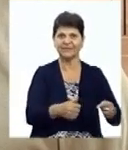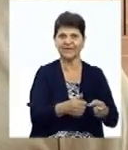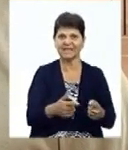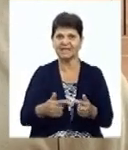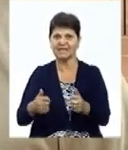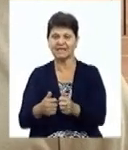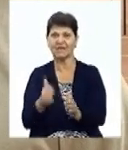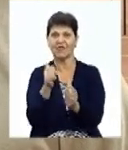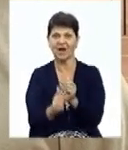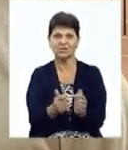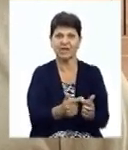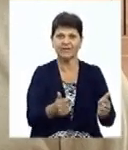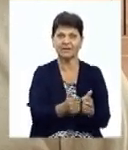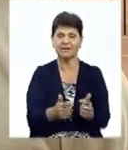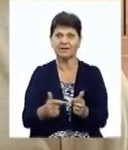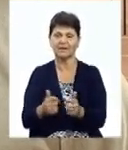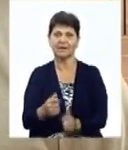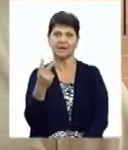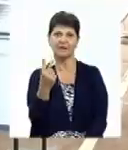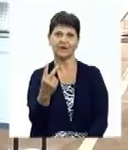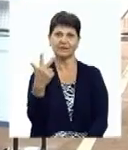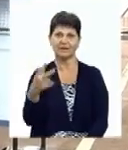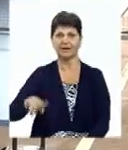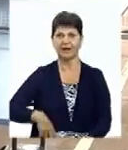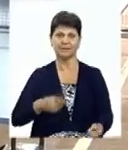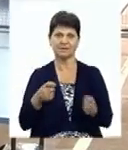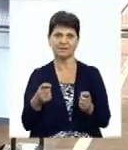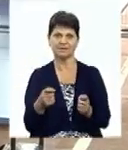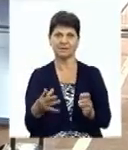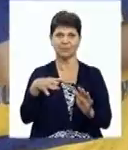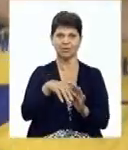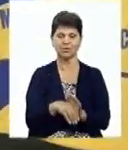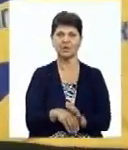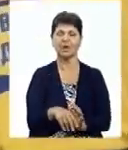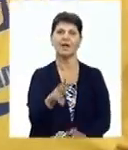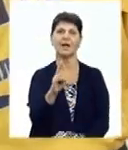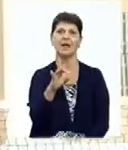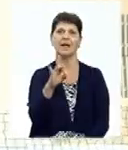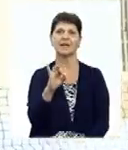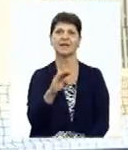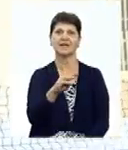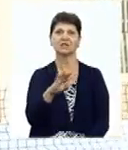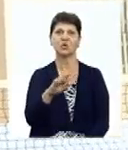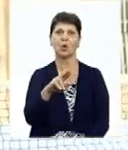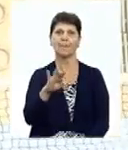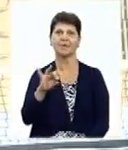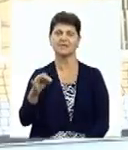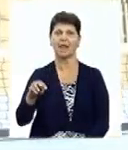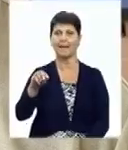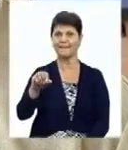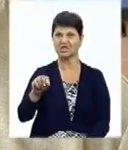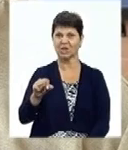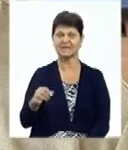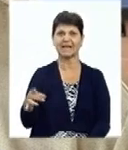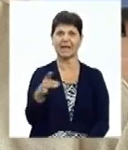відділення це 2-3 адміністративних одиниці входить. От, в частності, Крижопільське відділення, це Піщанський і Крижопільський